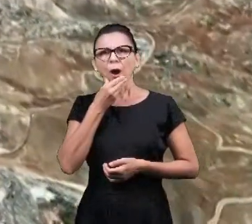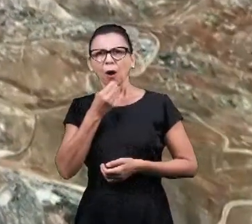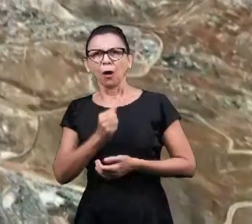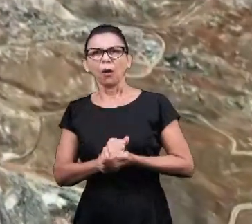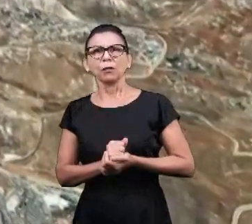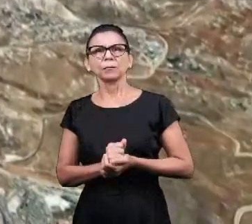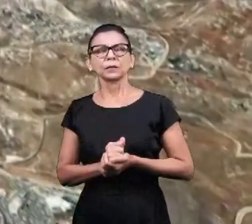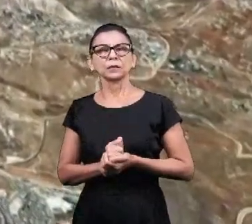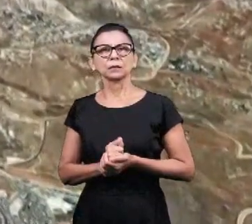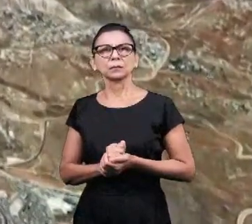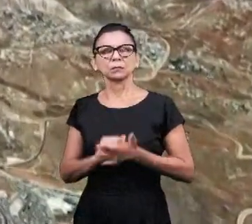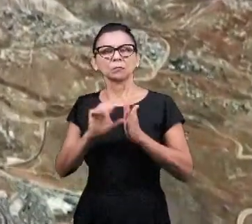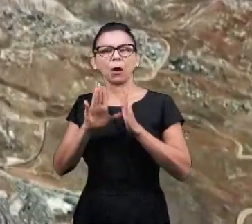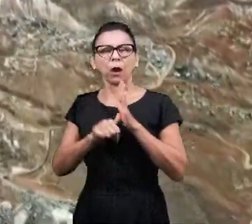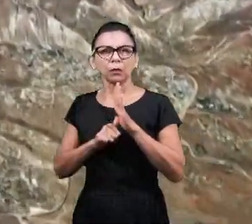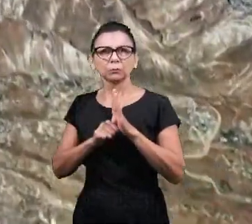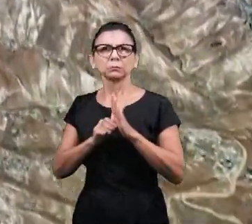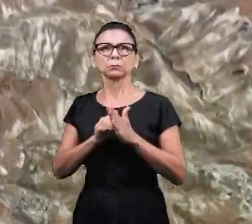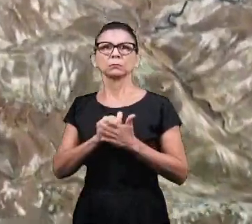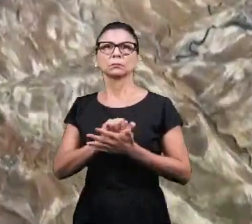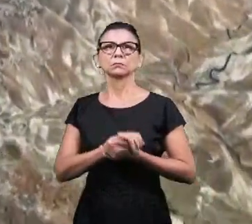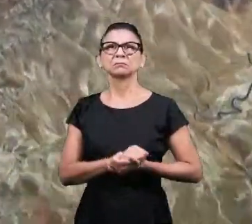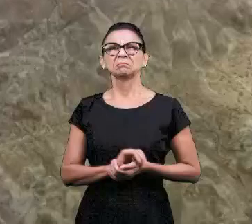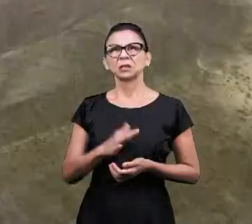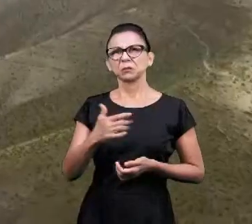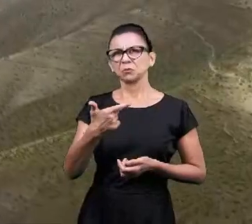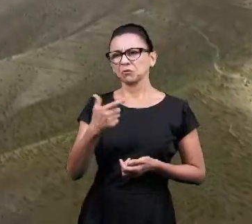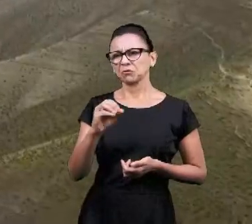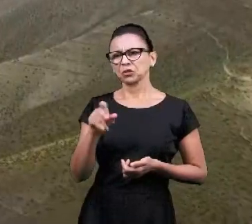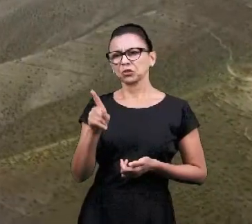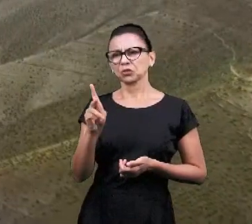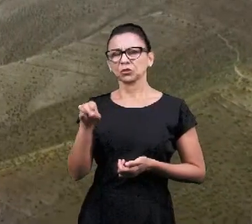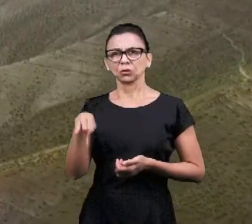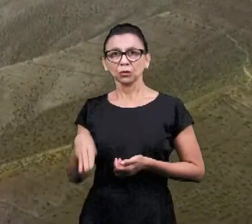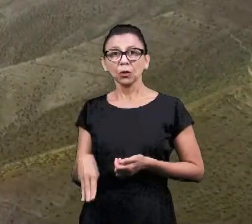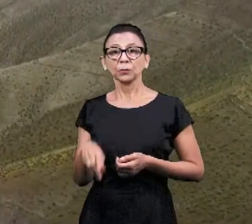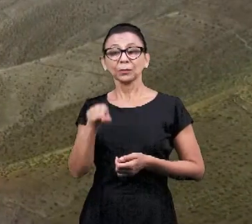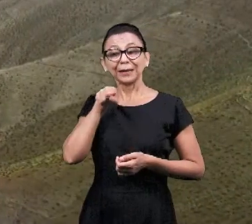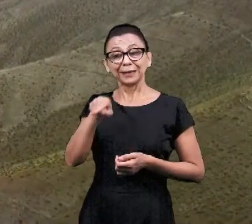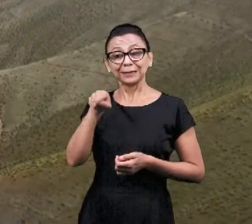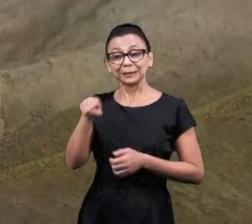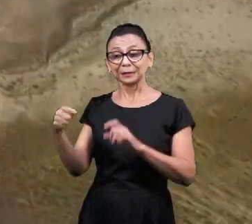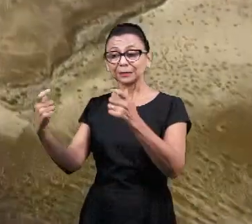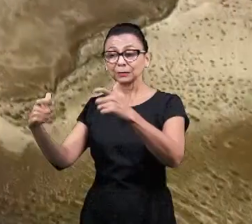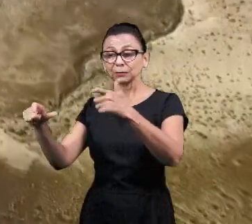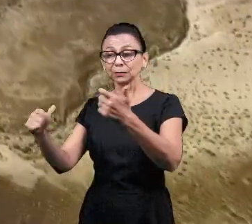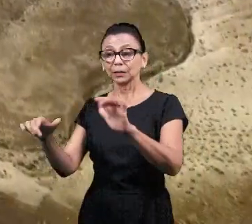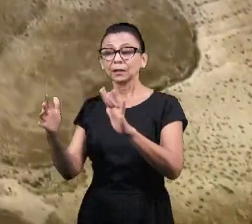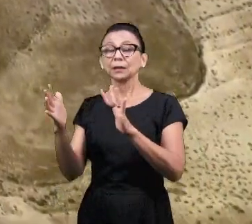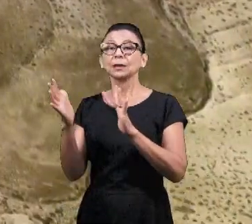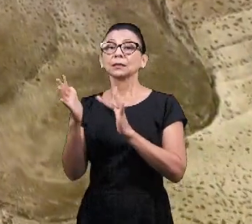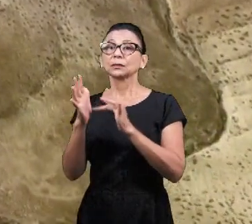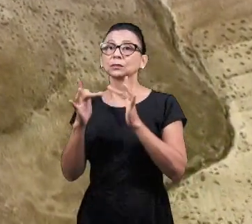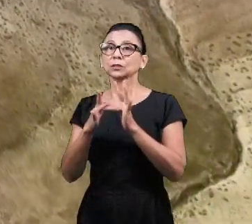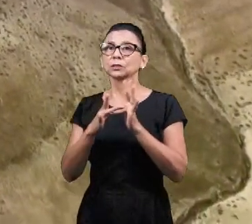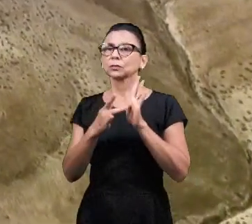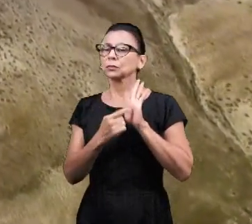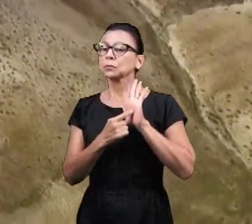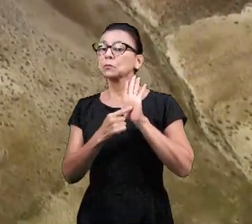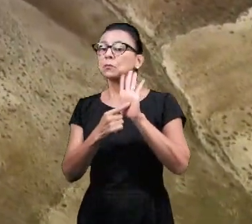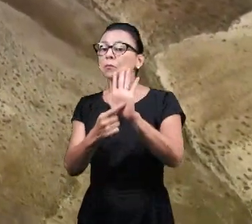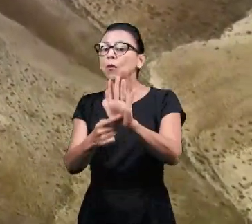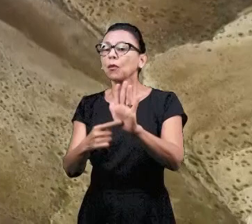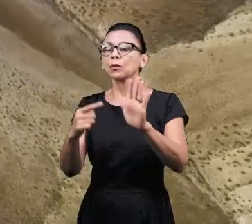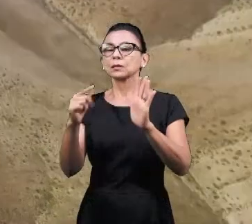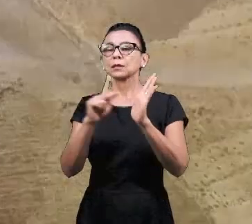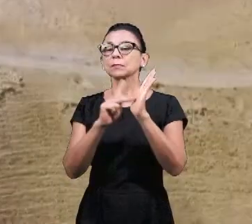voir ce chemin, c'est un chemin d'à peu près de 20 kilomètres. Et le Seigneur Jésus raconte cette parabole en montrant comment on